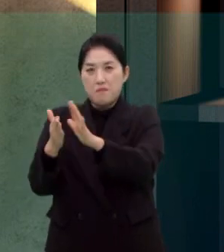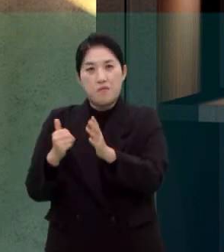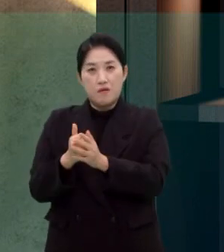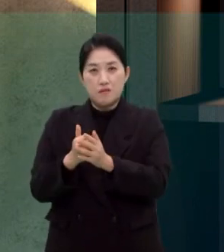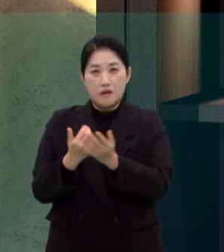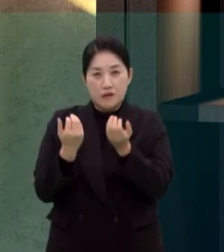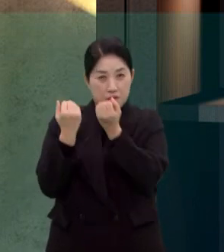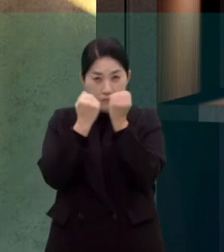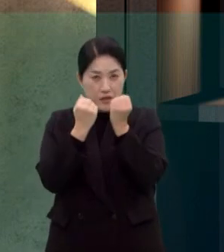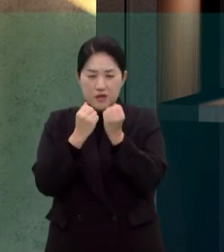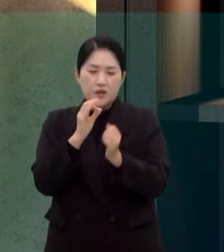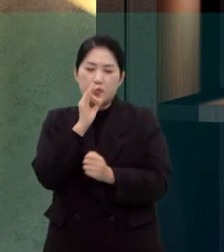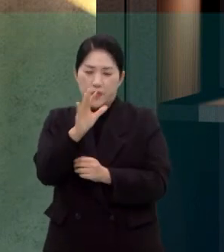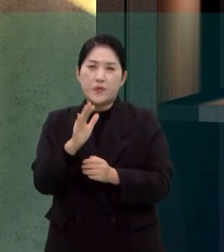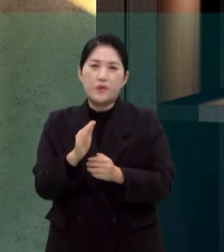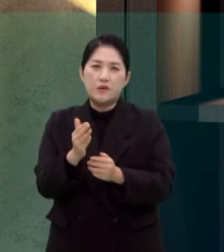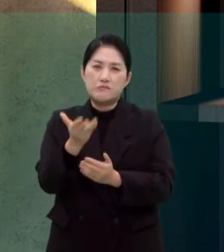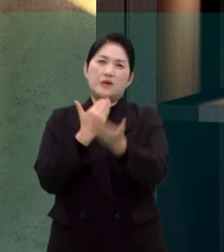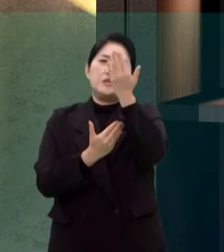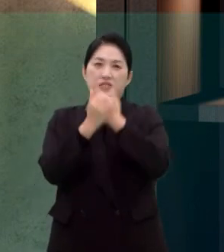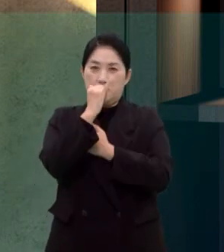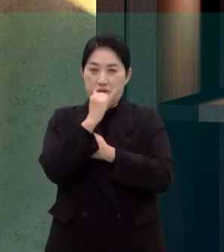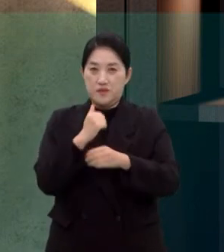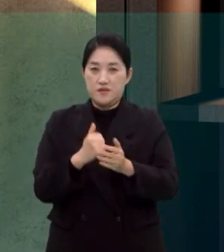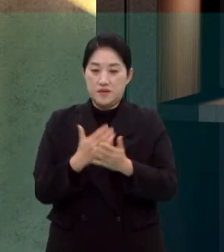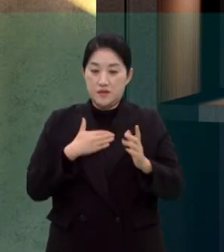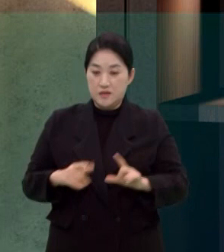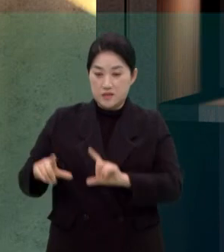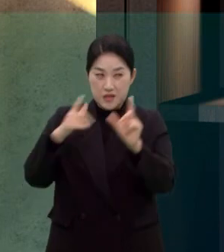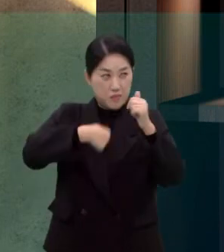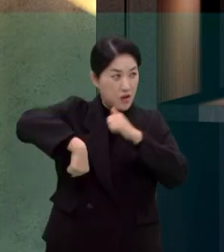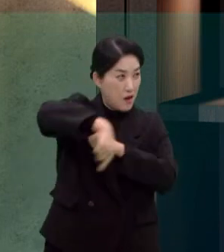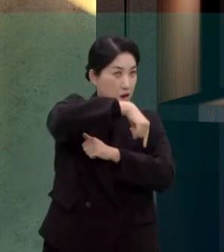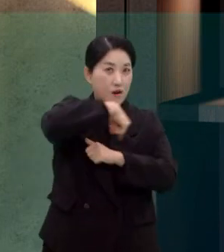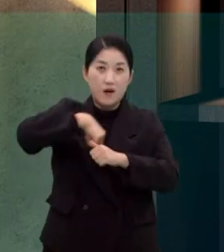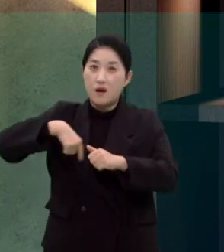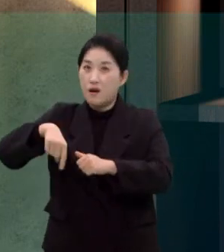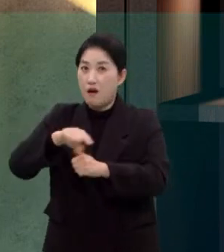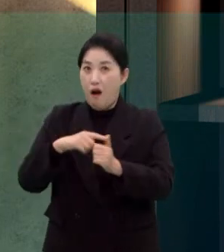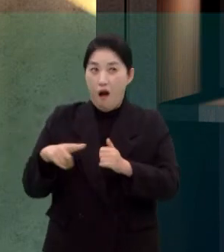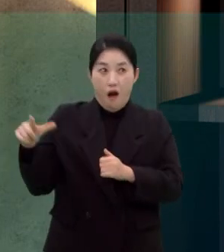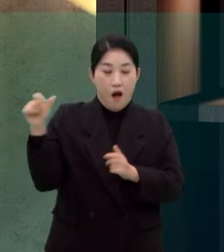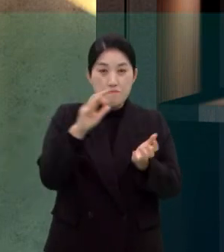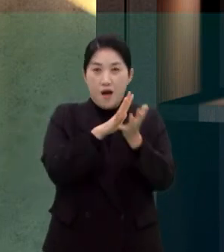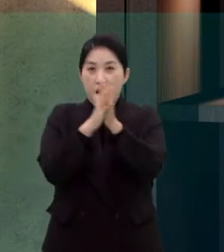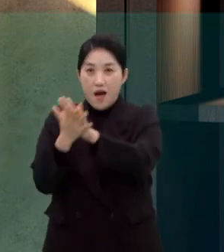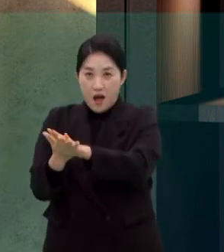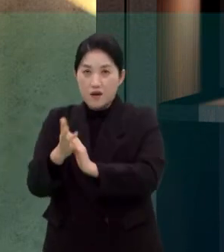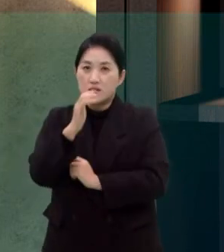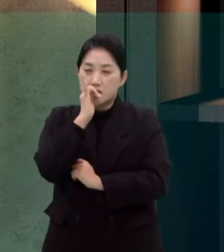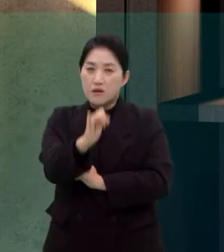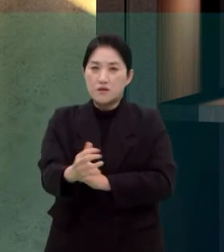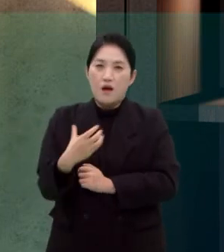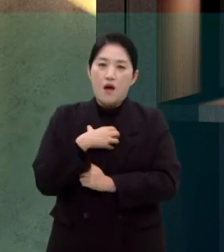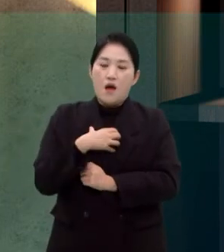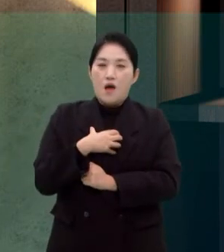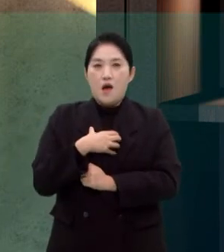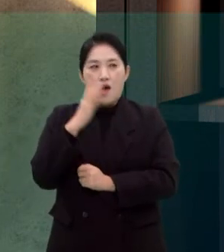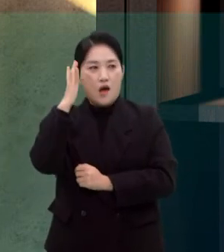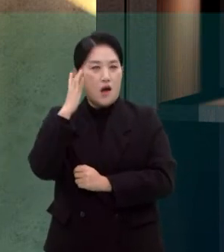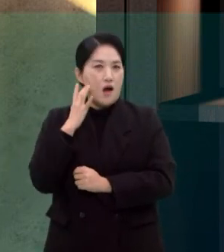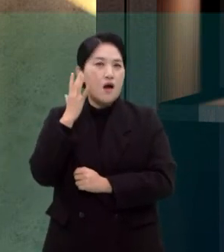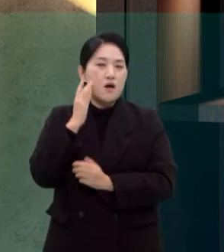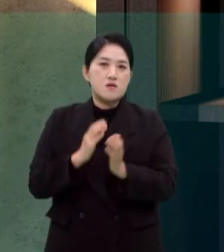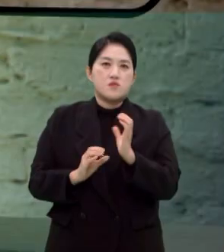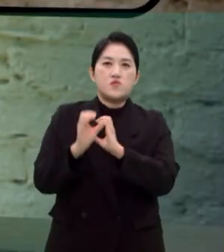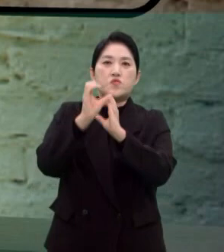없는 오늘입니다. 내 삶을 둘러싼 많은 환경이 급속도로 변화하며 위기감이 고조되고 있습니다.